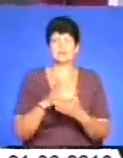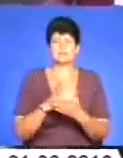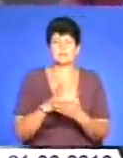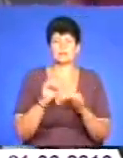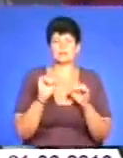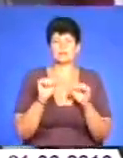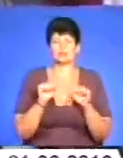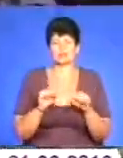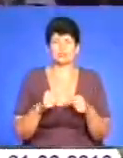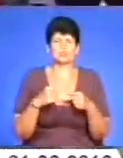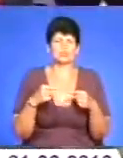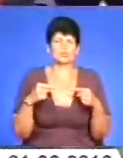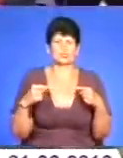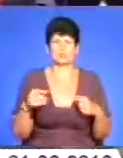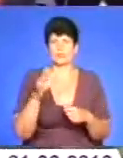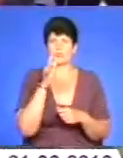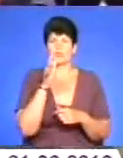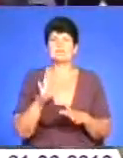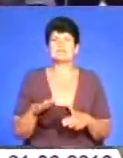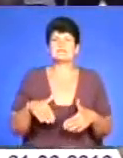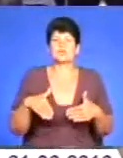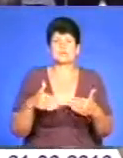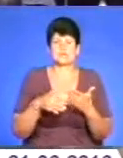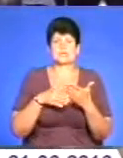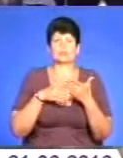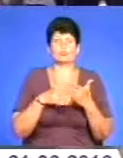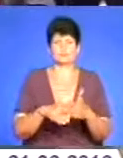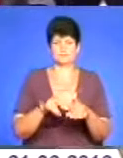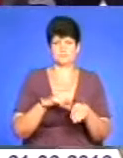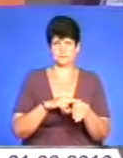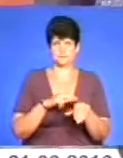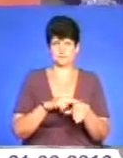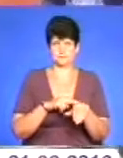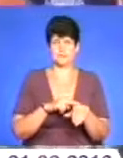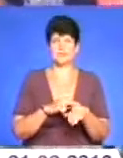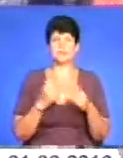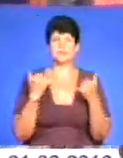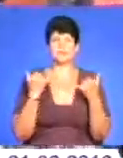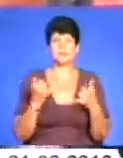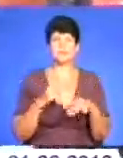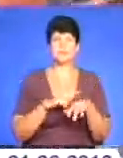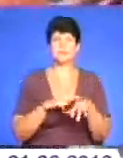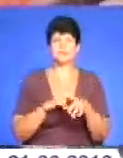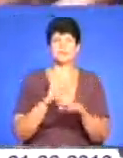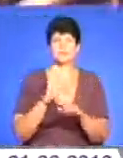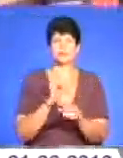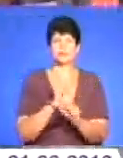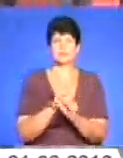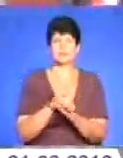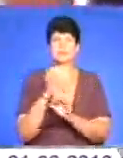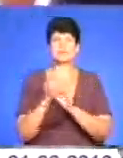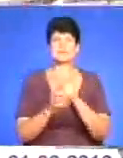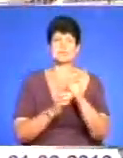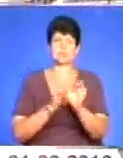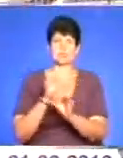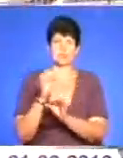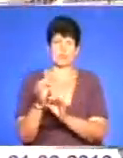можливість будь-якої пори доби звернутися за допомогою до правоохоронців, адже поліцейські працюватимуть у цілодобовому